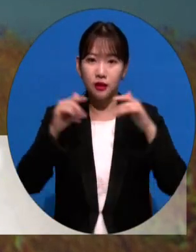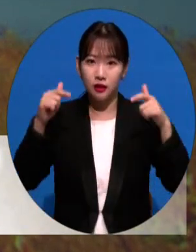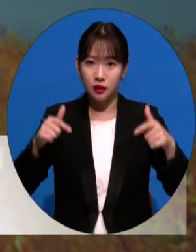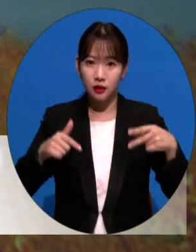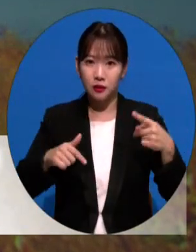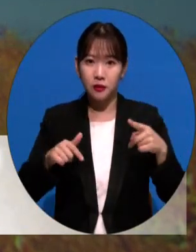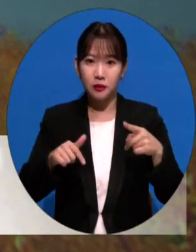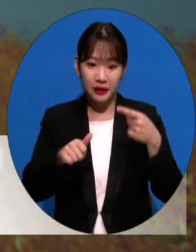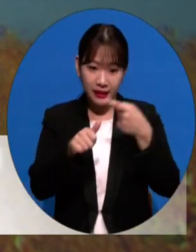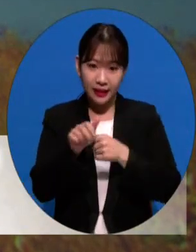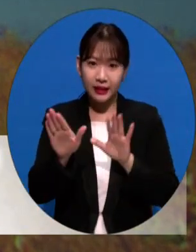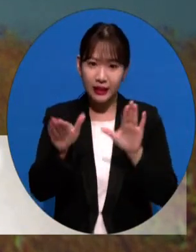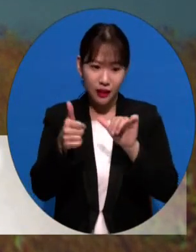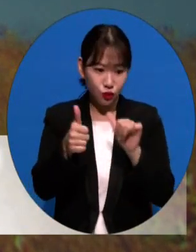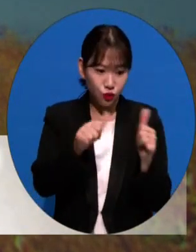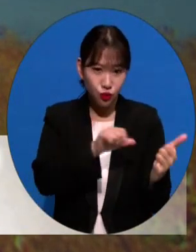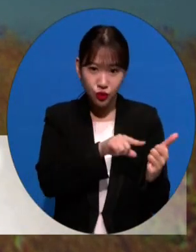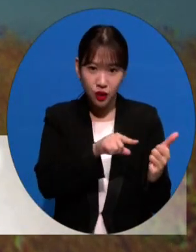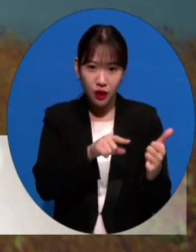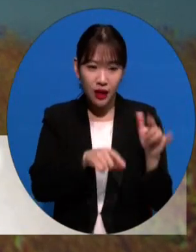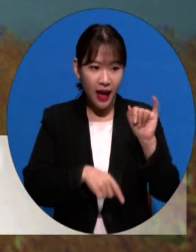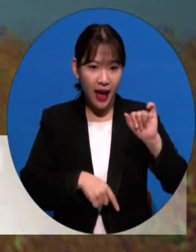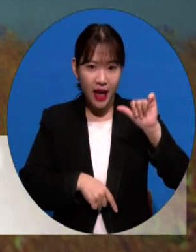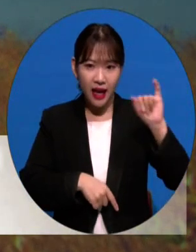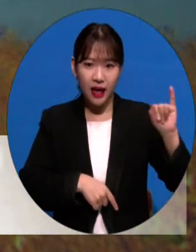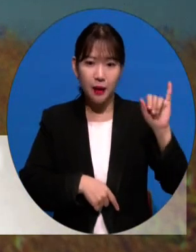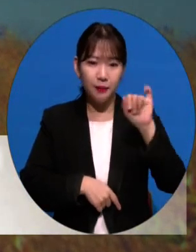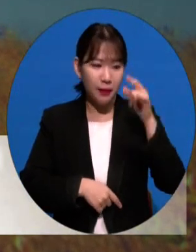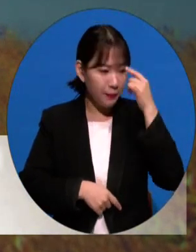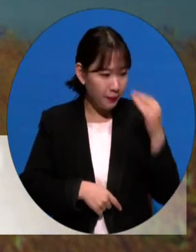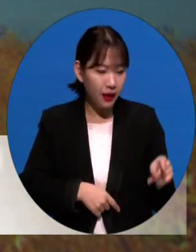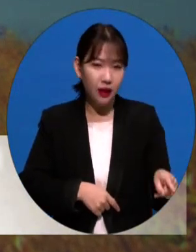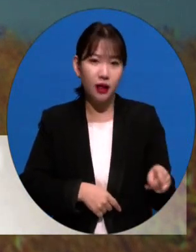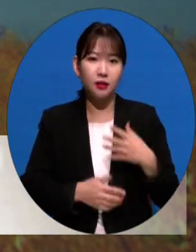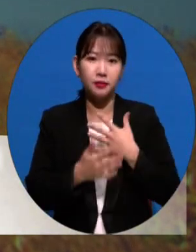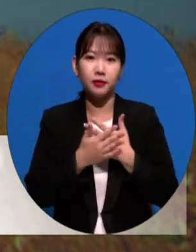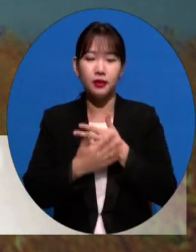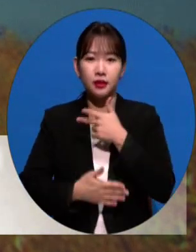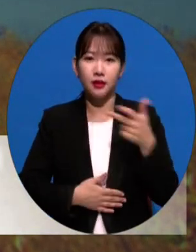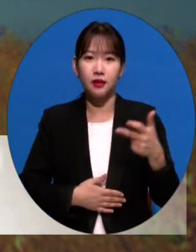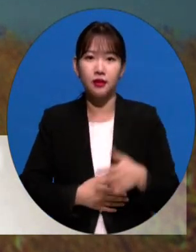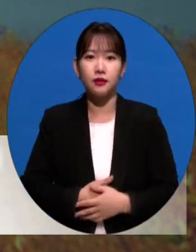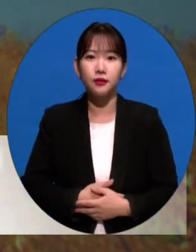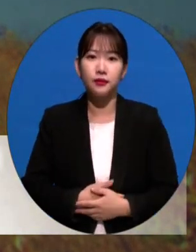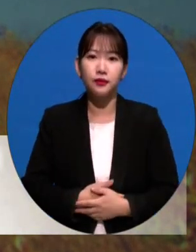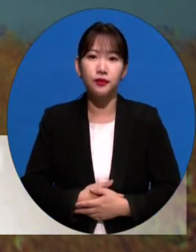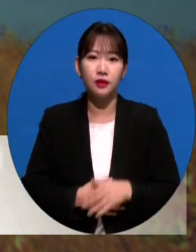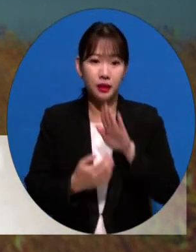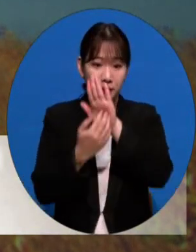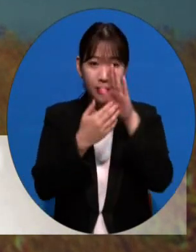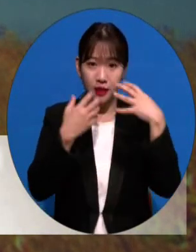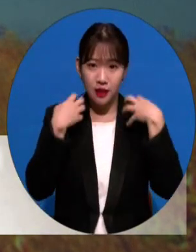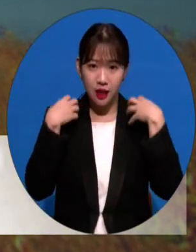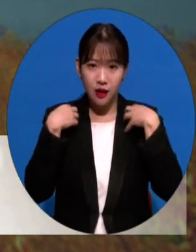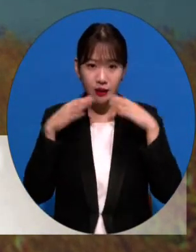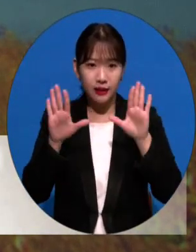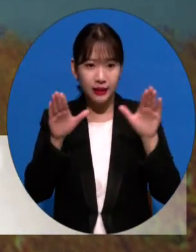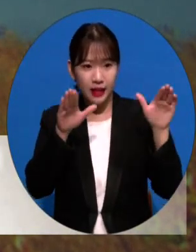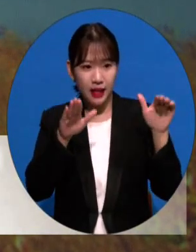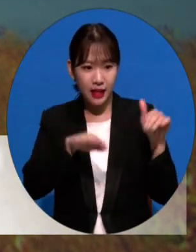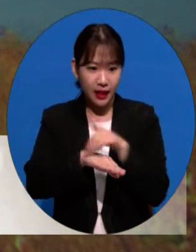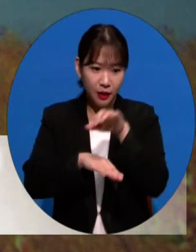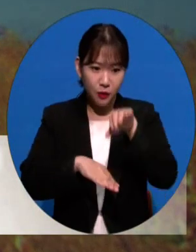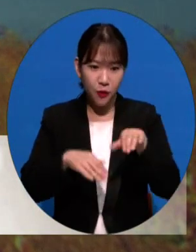전남에서도 야생조류 폐사체에서 AI 항원이 발견되면서 불안감이 커지고 있습니다. 방역당국은 철새 도래지